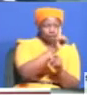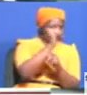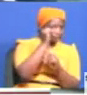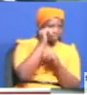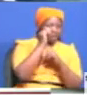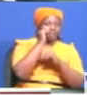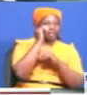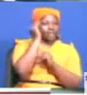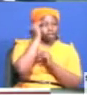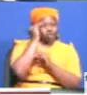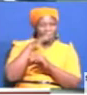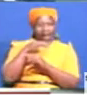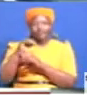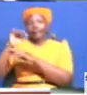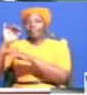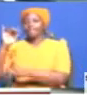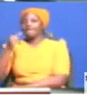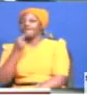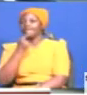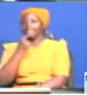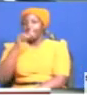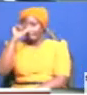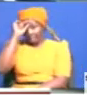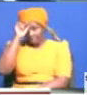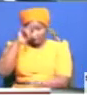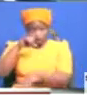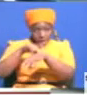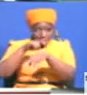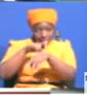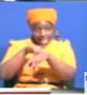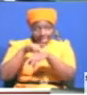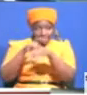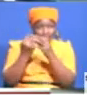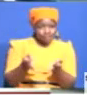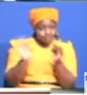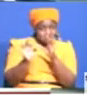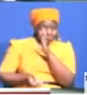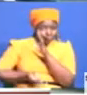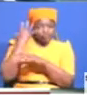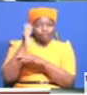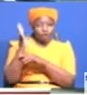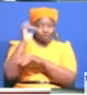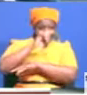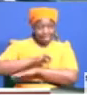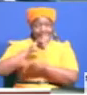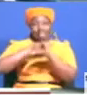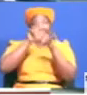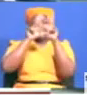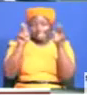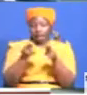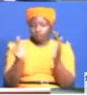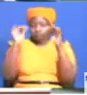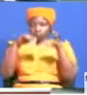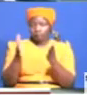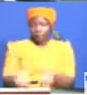Finland. Akizungumza mjini Mombasa wakati wa ufunguzi rasmi wa kongamano la kimataifa la siku 4 la kukuza kiwango cha elimu